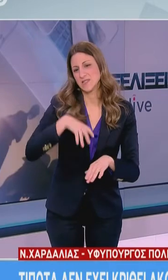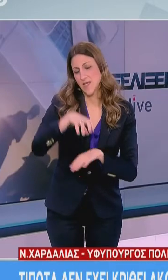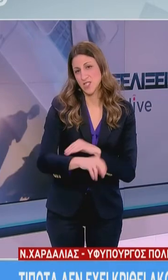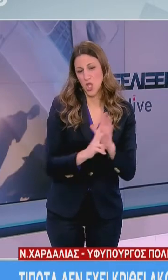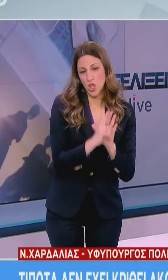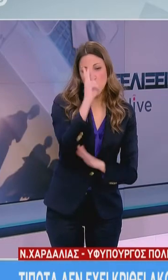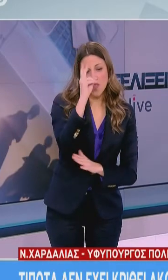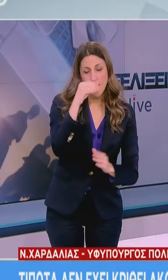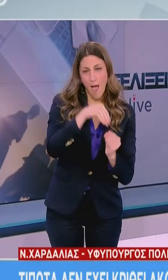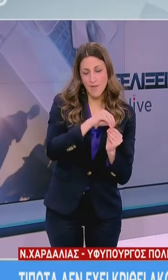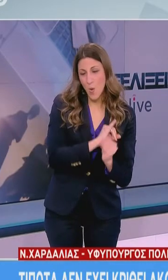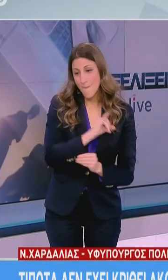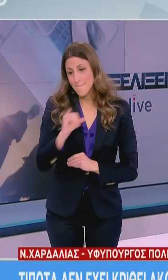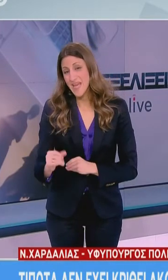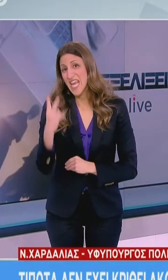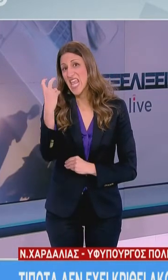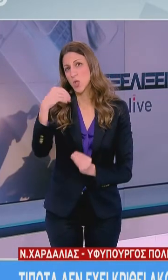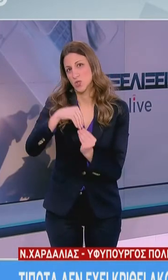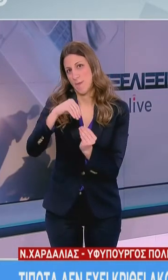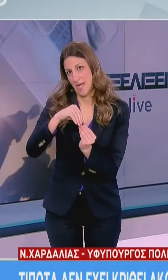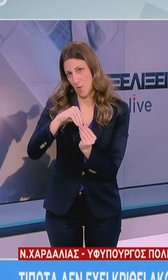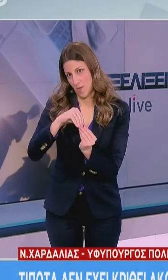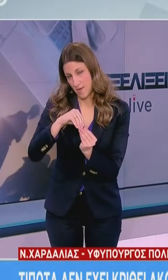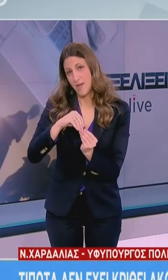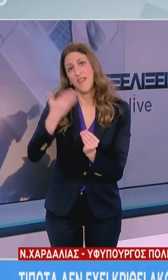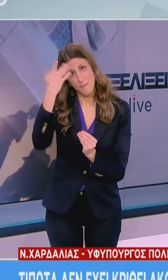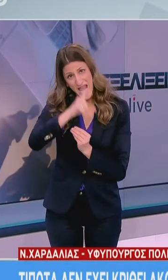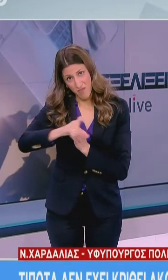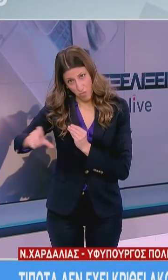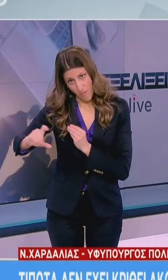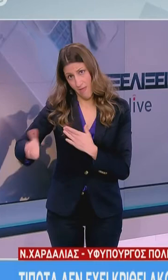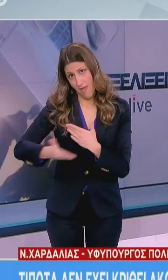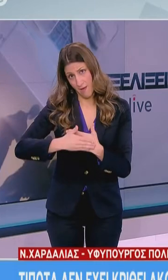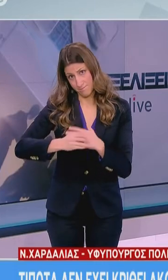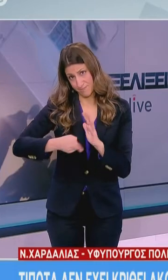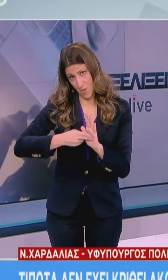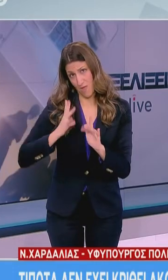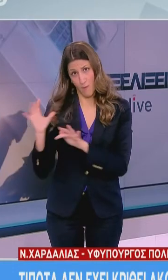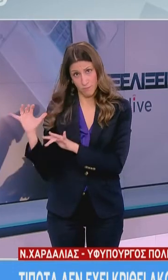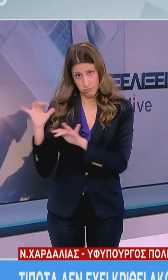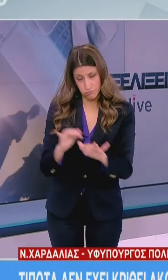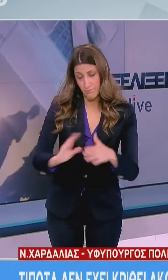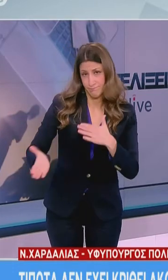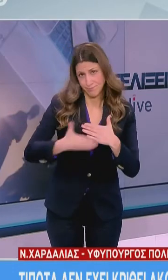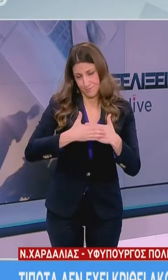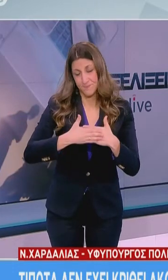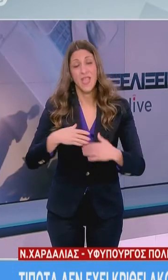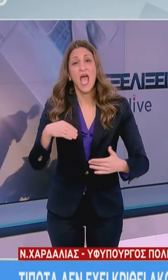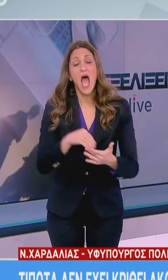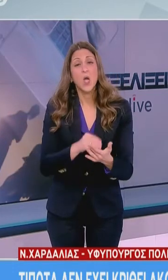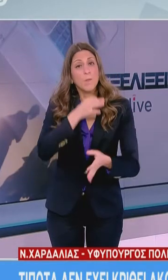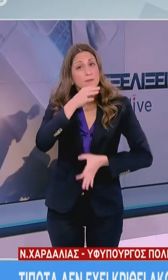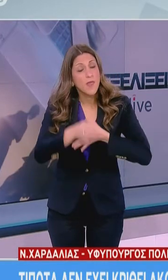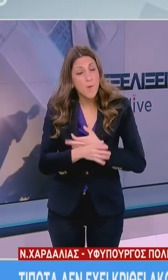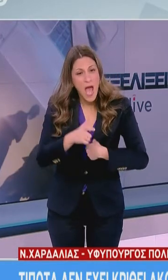από 12 Τετάρτου έως και 20 Τετάρτου, δηλαδή και για την Μεγάλη Εβδομάδα. Επίσης, στο σημείο αυτό θέλω να τονίσω ότι